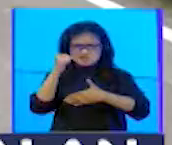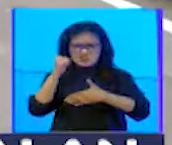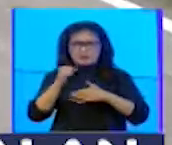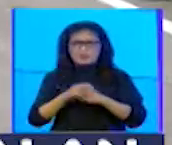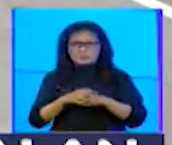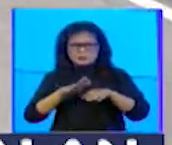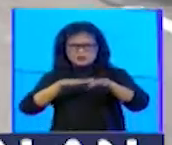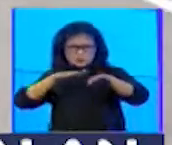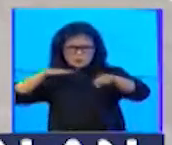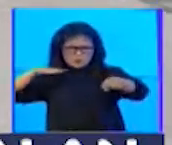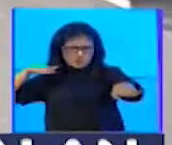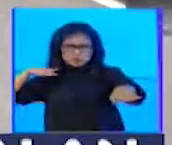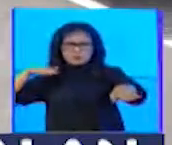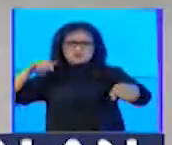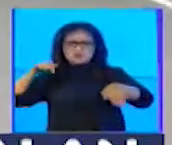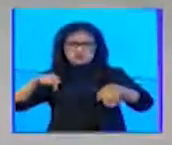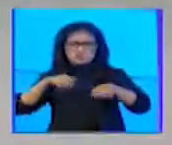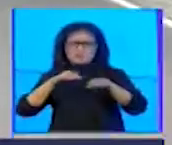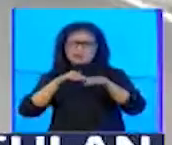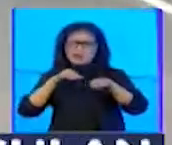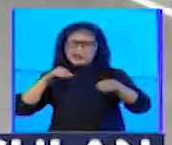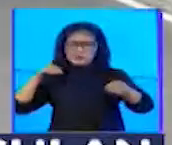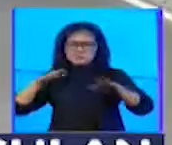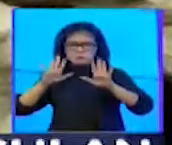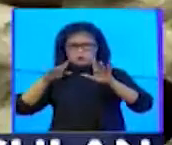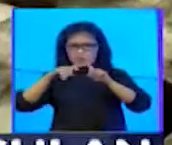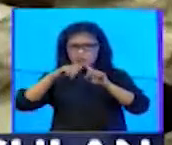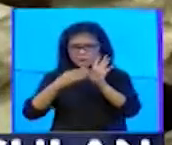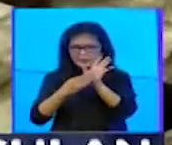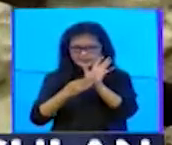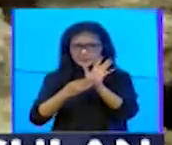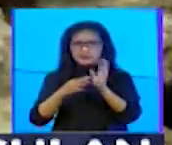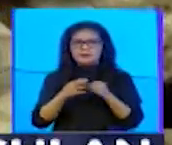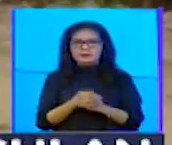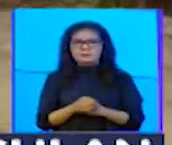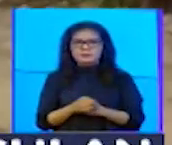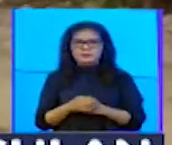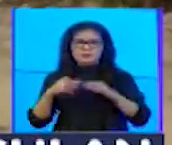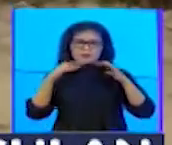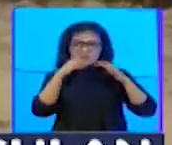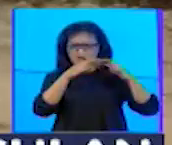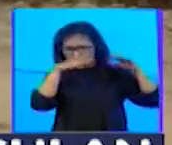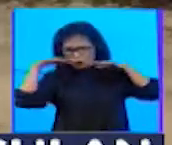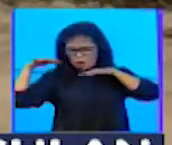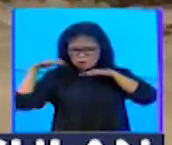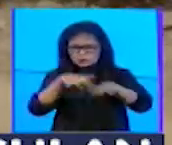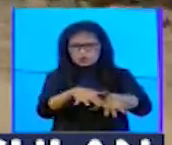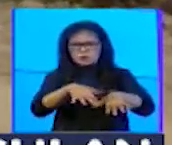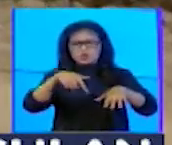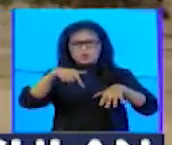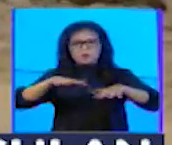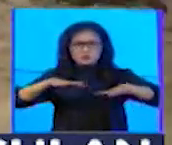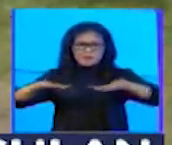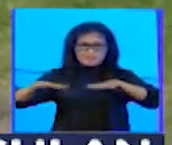antrean kendaraan mengular dan menyebabkan kemacetan hingga 10 km longsor disebabkan gempa susulan yang masih terjadi